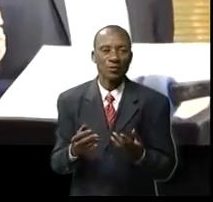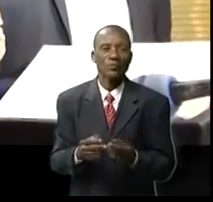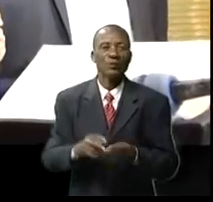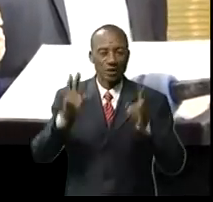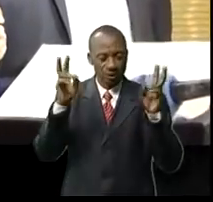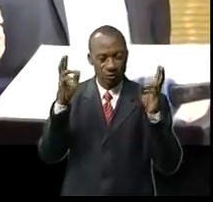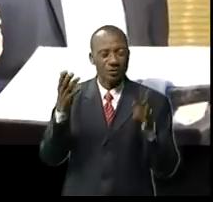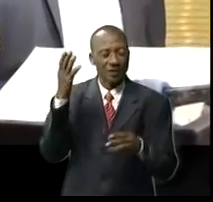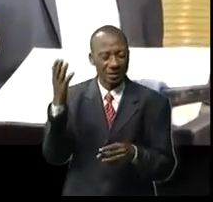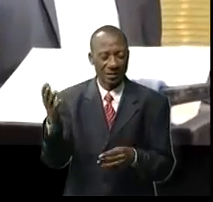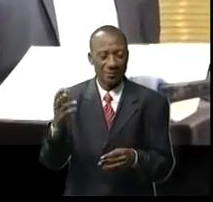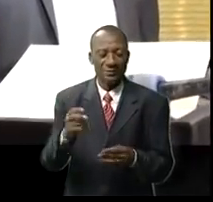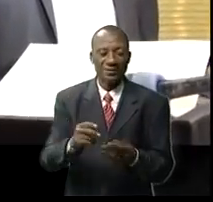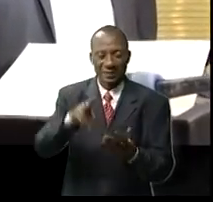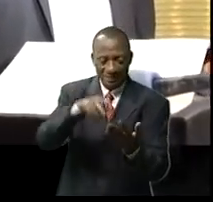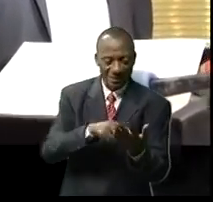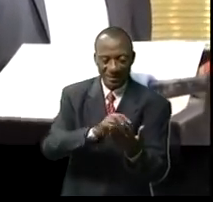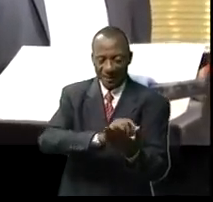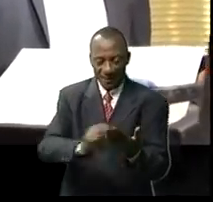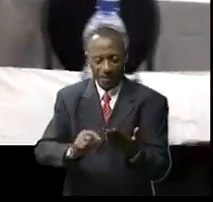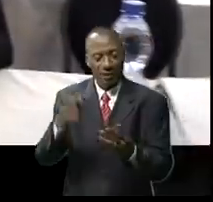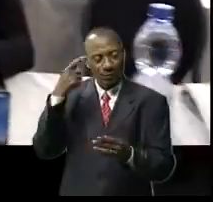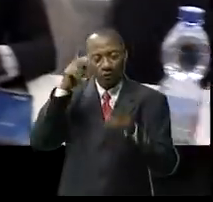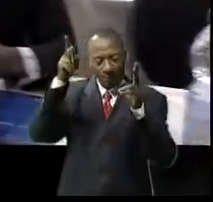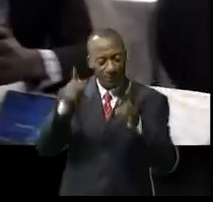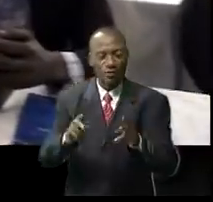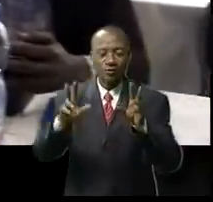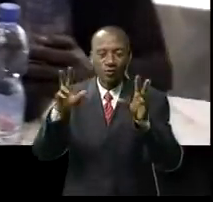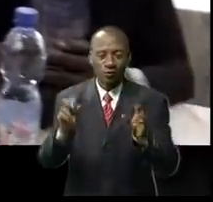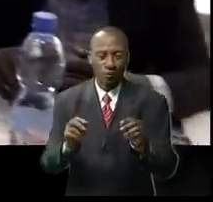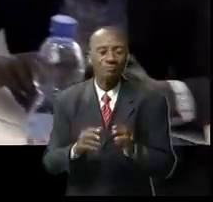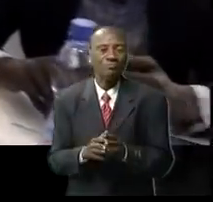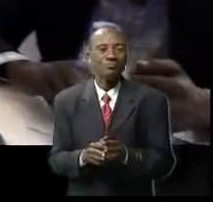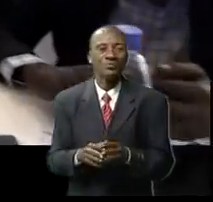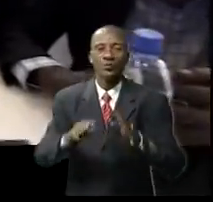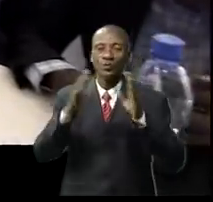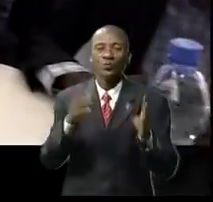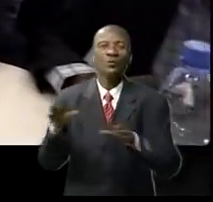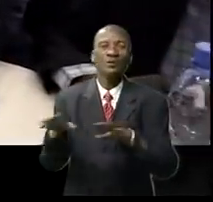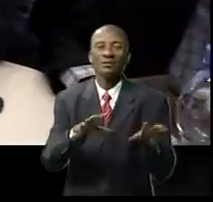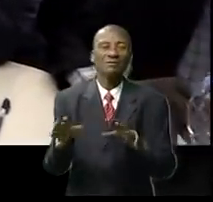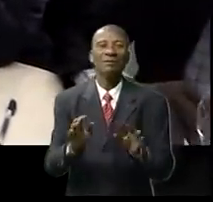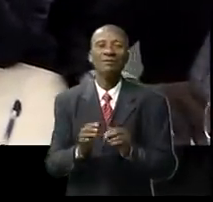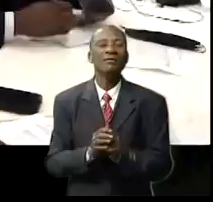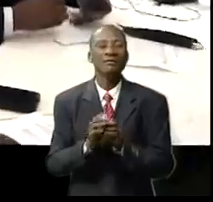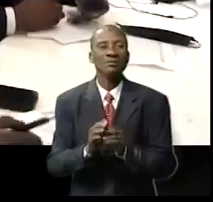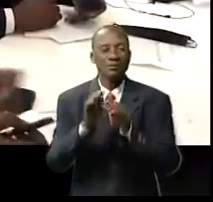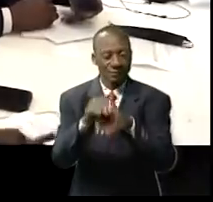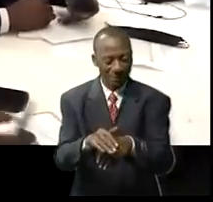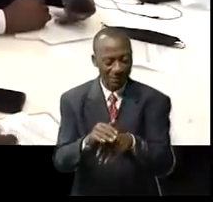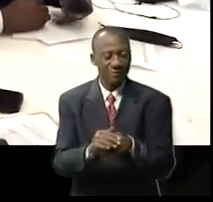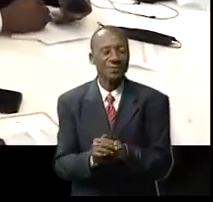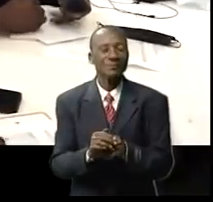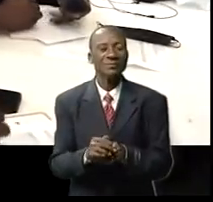sur l'humain, réduire la fracture numérique, tous les acteurs vont se pencher au chevet de ce volet de l'éducation toujours mal en point en